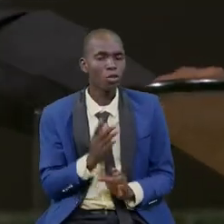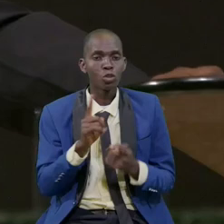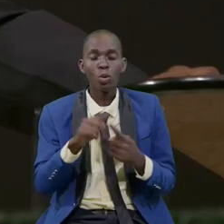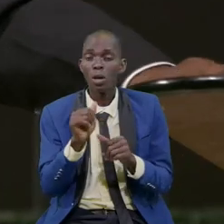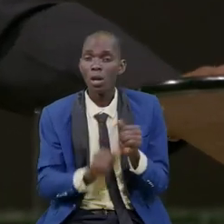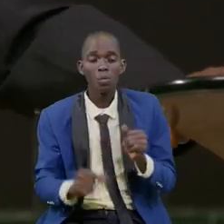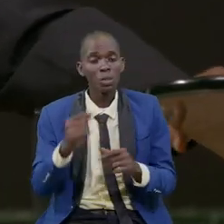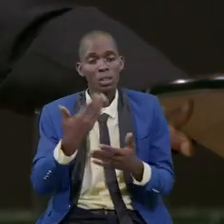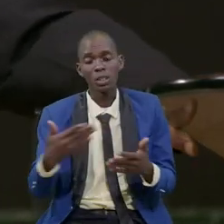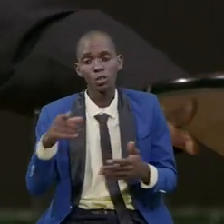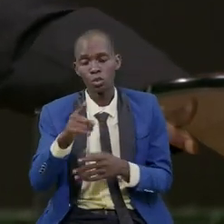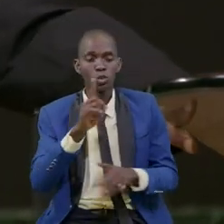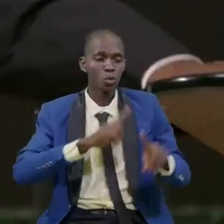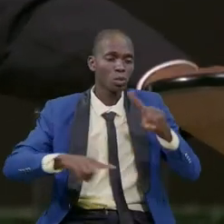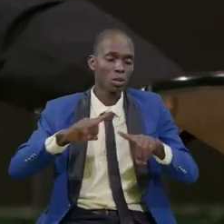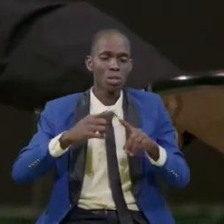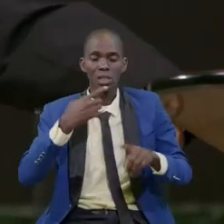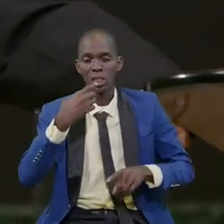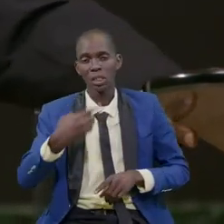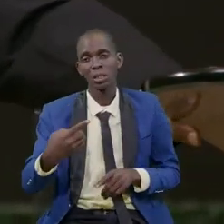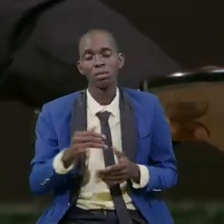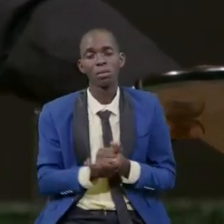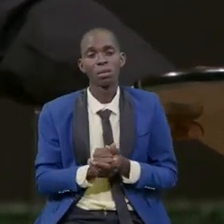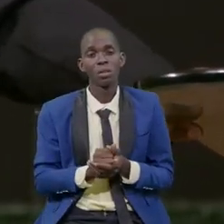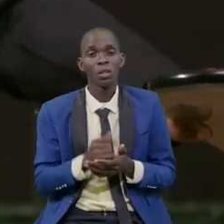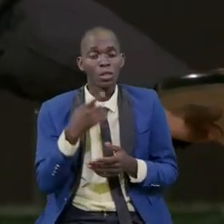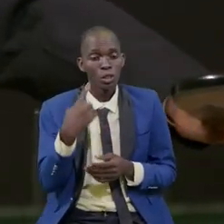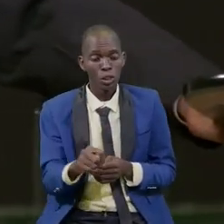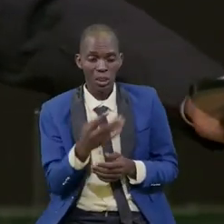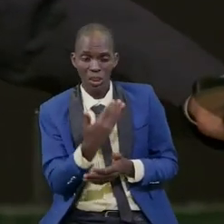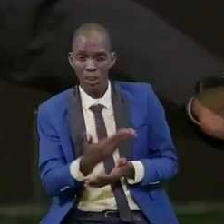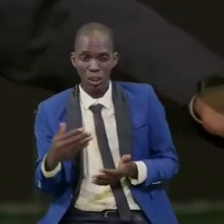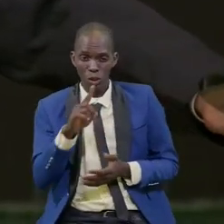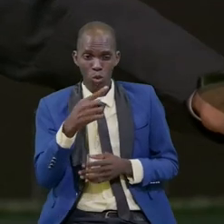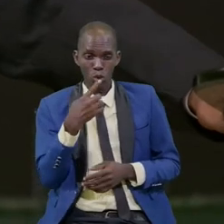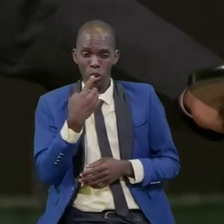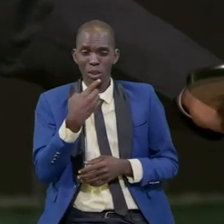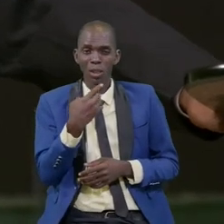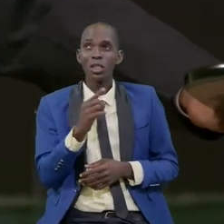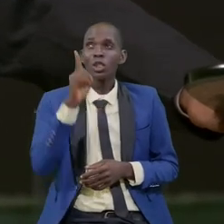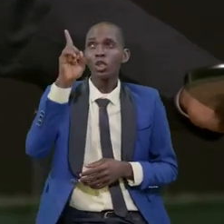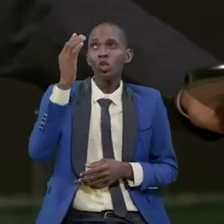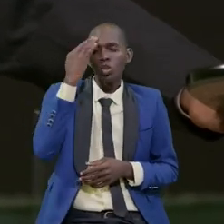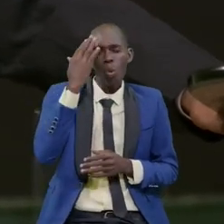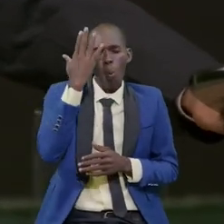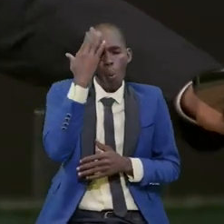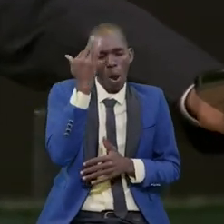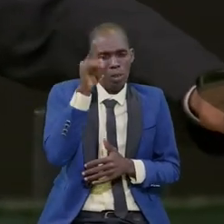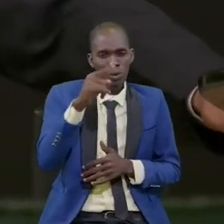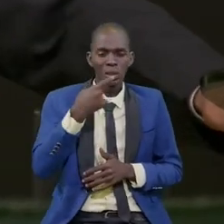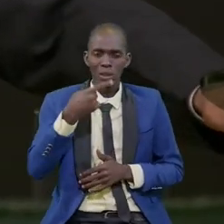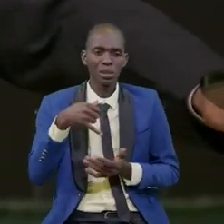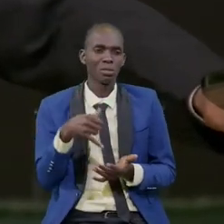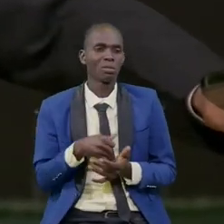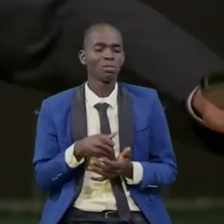est l'auditeur silencieux qui écoute tout ce que nous disons. Dieu connaît les pensées derrière la